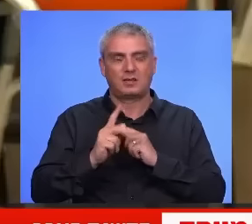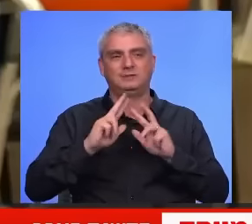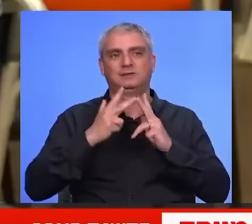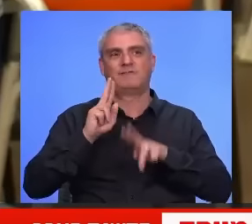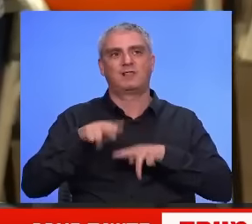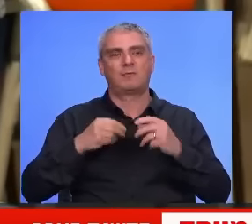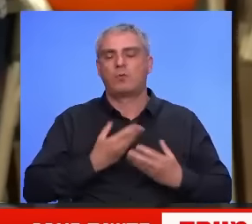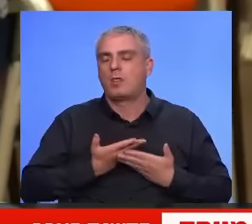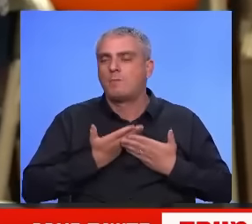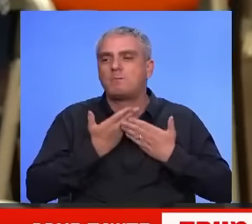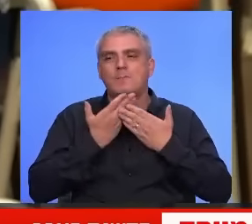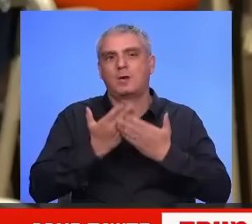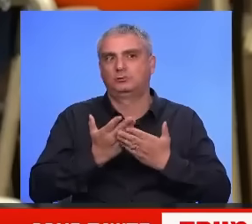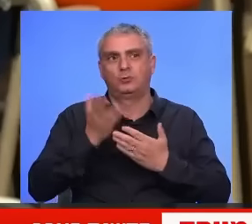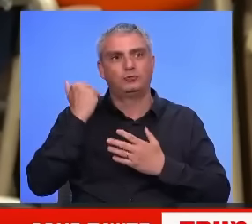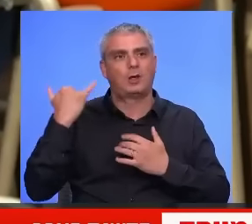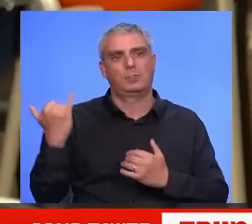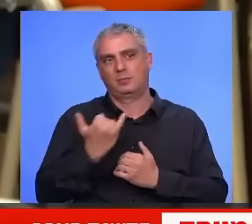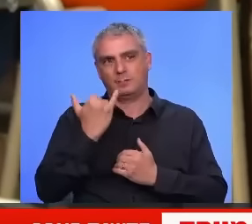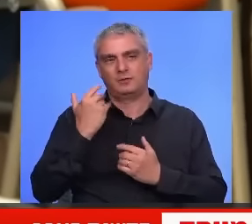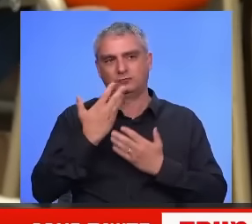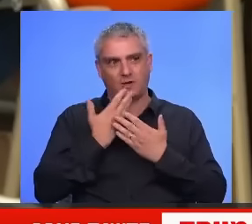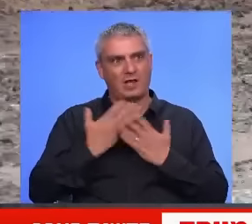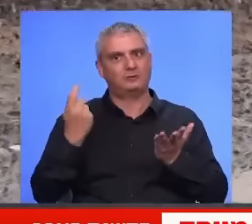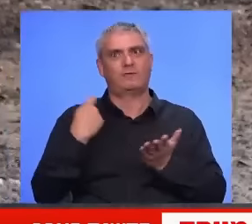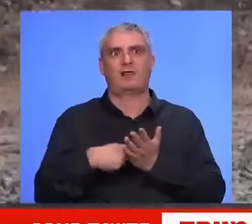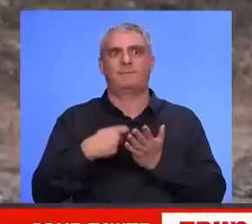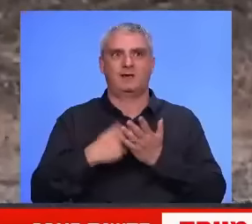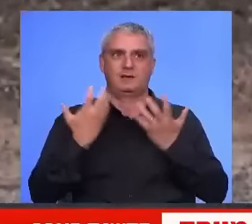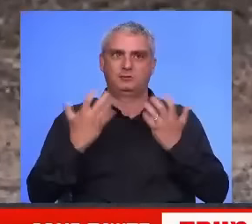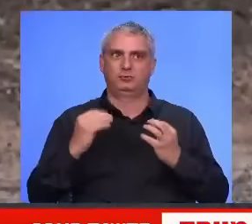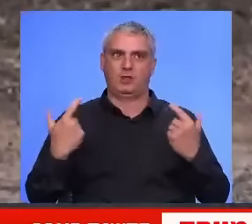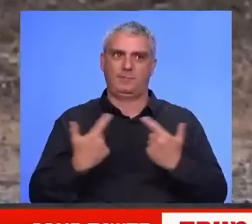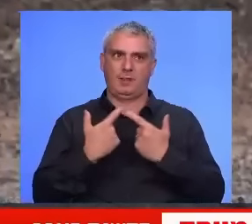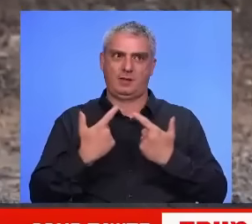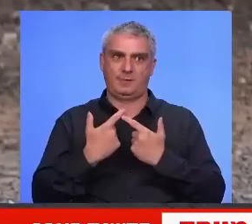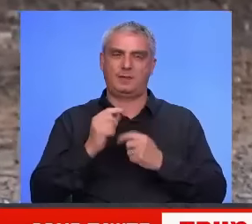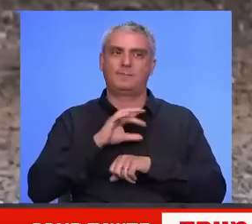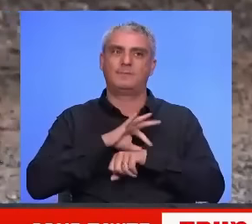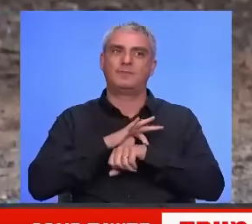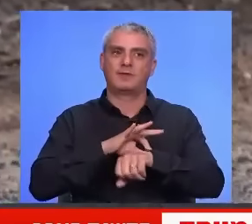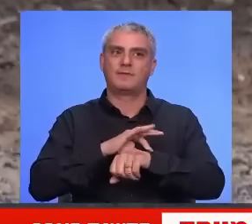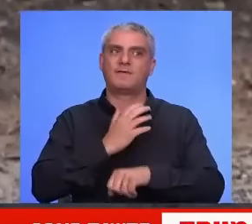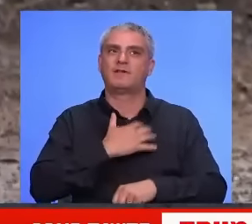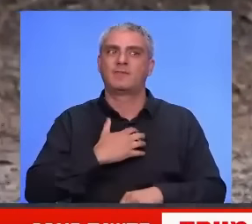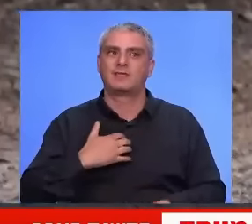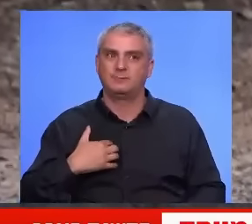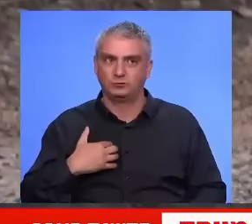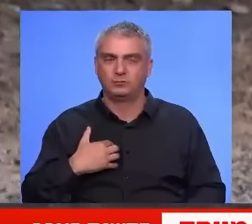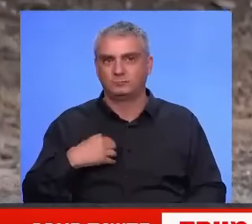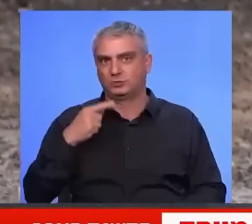הטיפול המסור, שהיה פה תמיד, וכעת חשוף למחיר הלחימה. מלוות ומלווים את הפצועים,